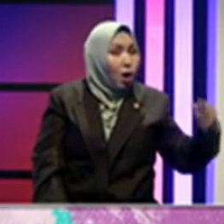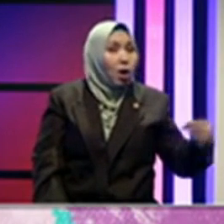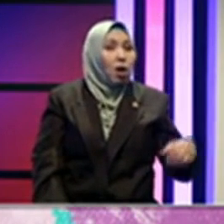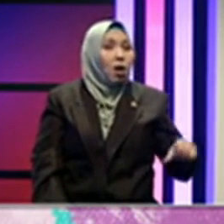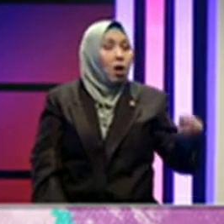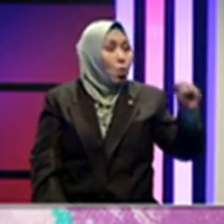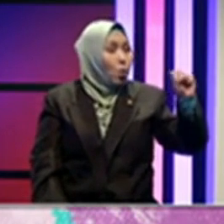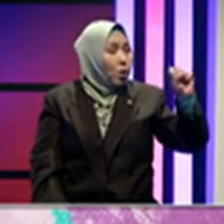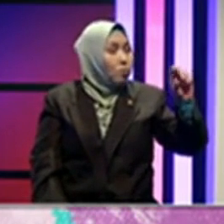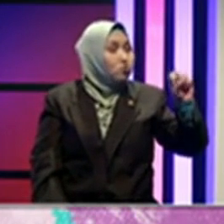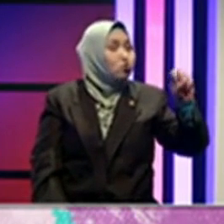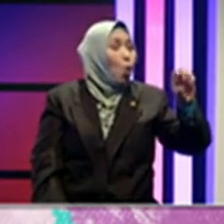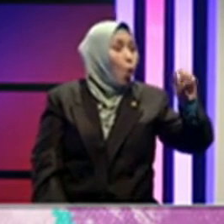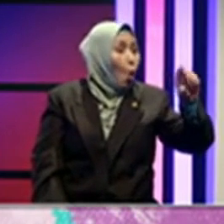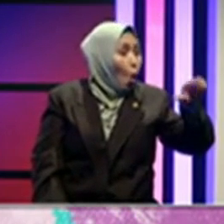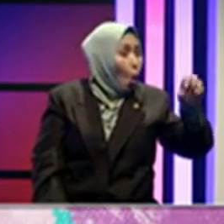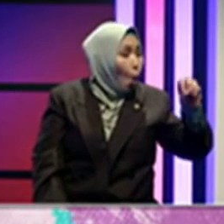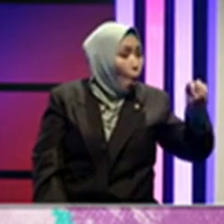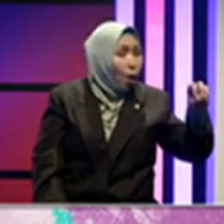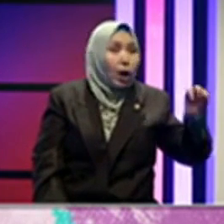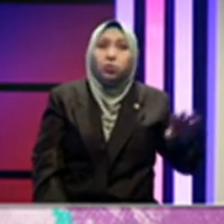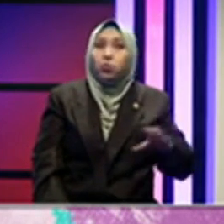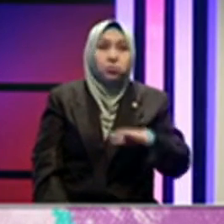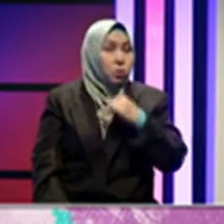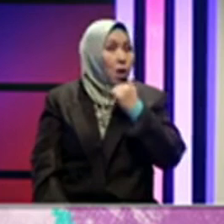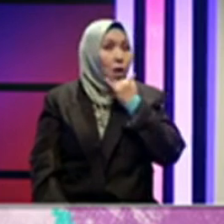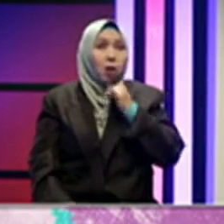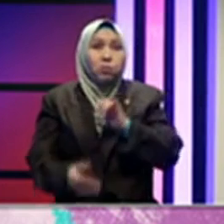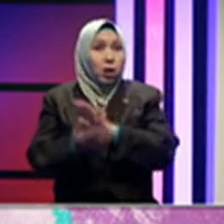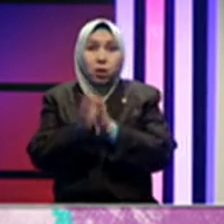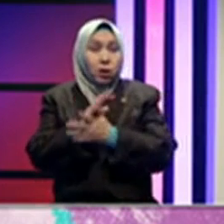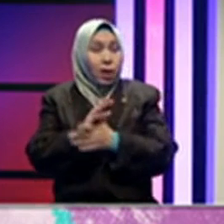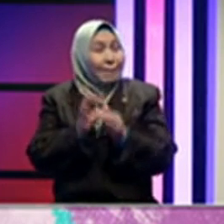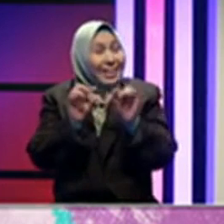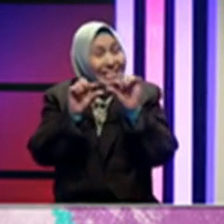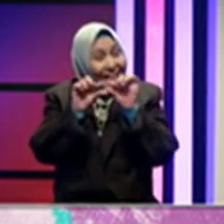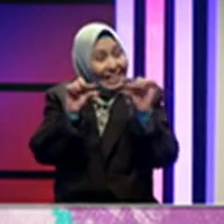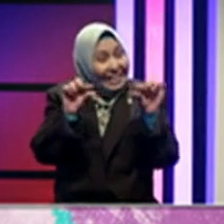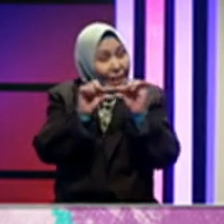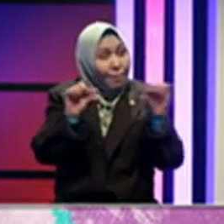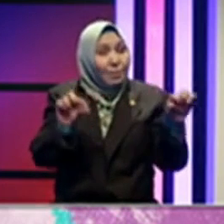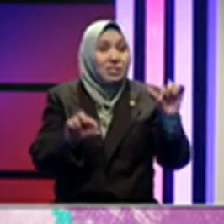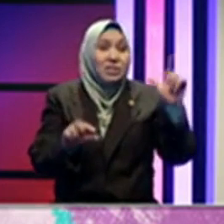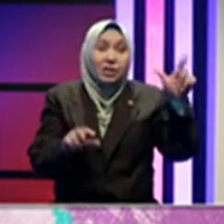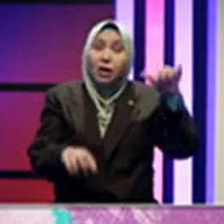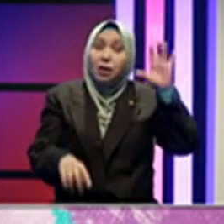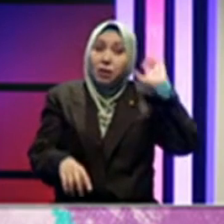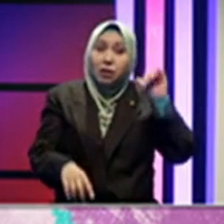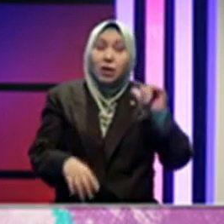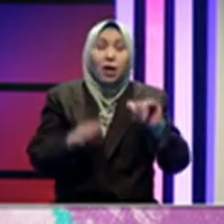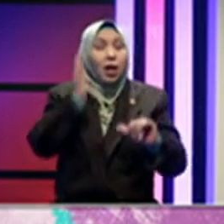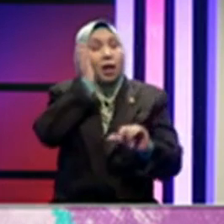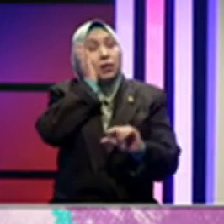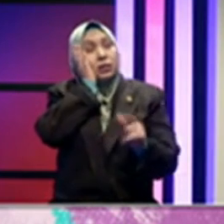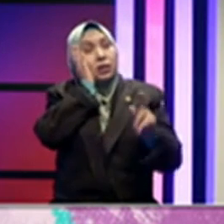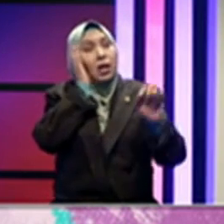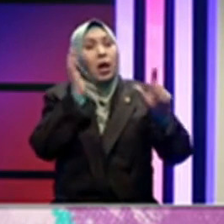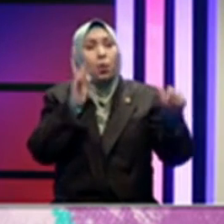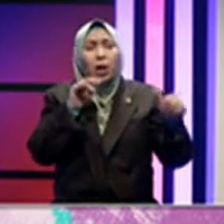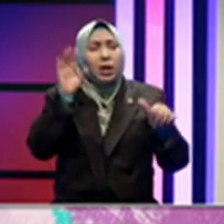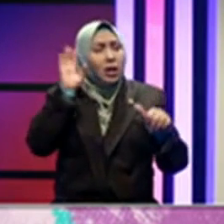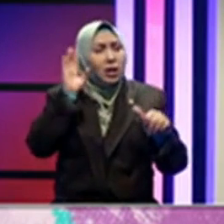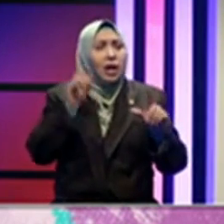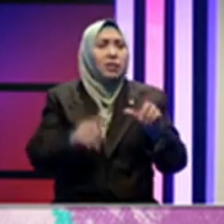waakimus Solo dan kira kita baca dengan nipis nih memang kalau kita tinggal kira Wars dibaca dengan tebal